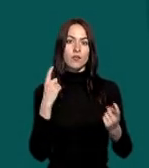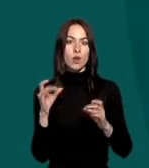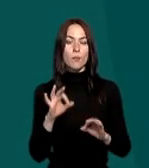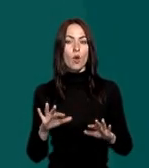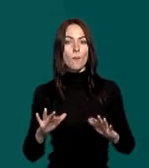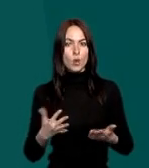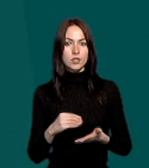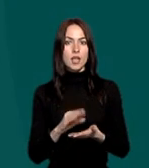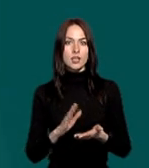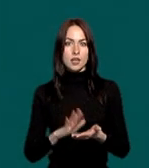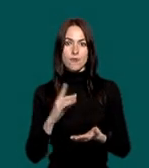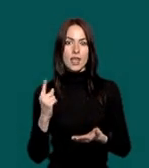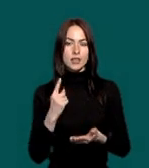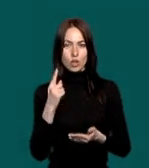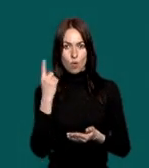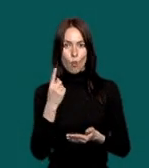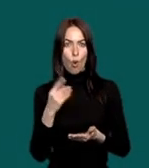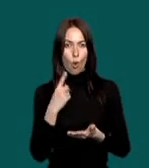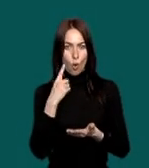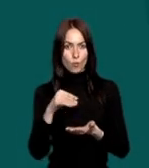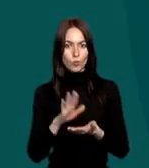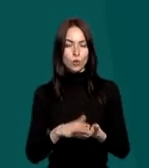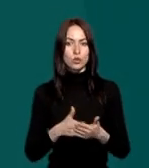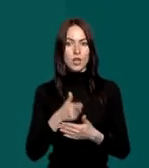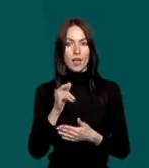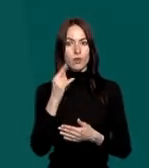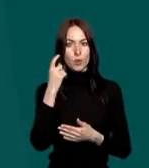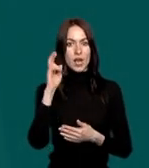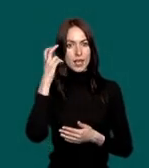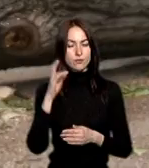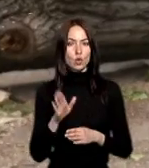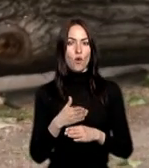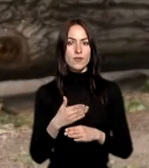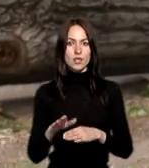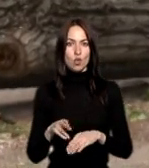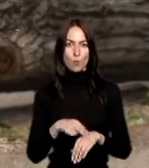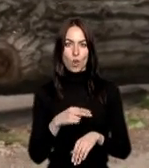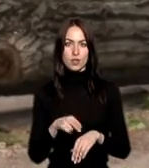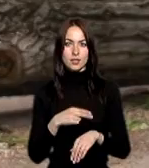подію зареєстровано в єдиному обліку заяв і повідомлень Київського відділу поліції.